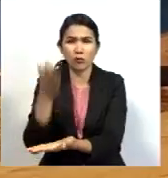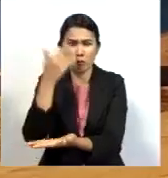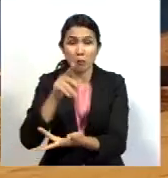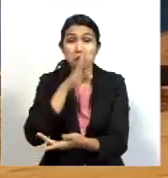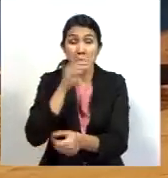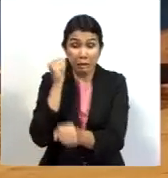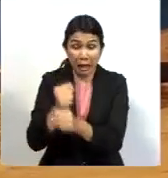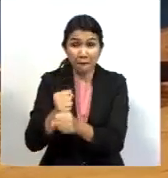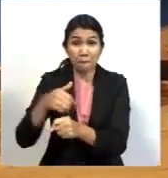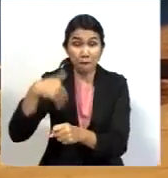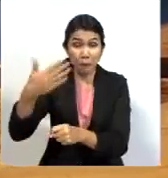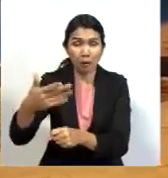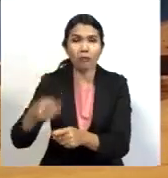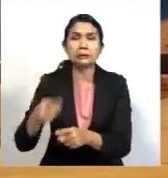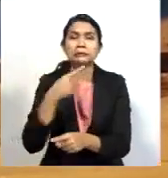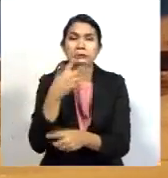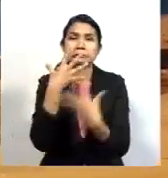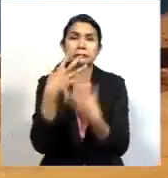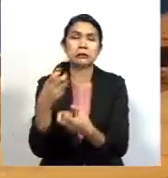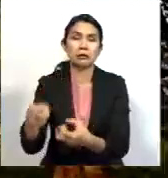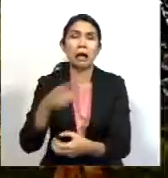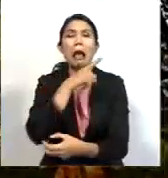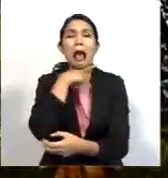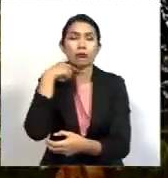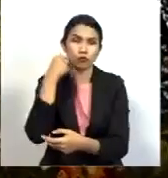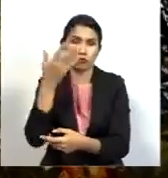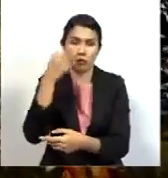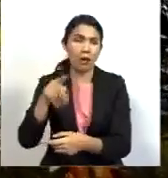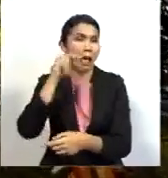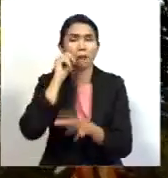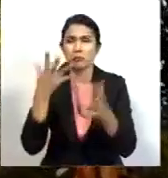ฝืนทำไปเนี่ยก็มีความเสี่ยงที่จะขาดทุนจากภาวะภัยแล้งที่เกิดขึ้นแบบนี้นะคะ